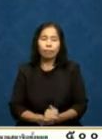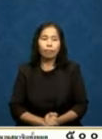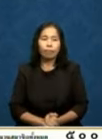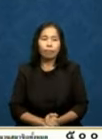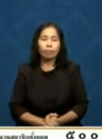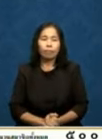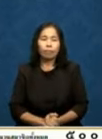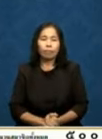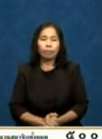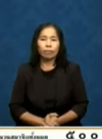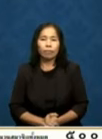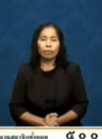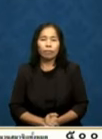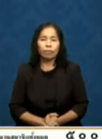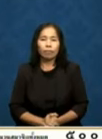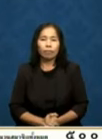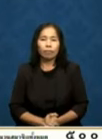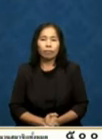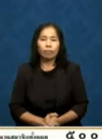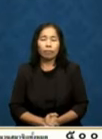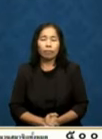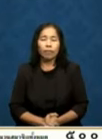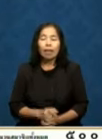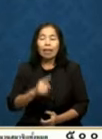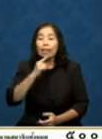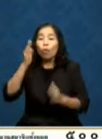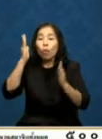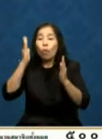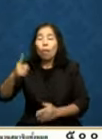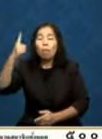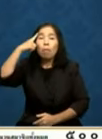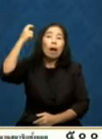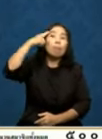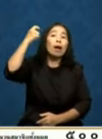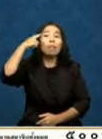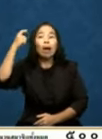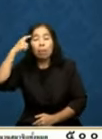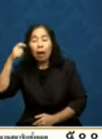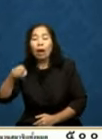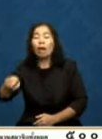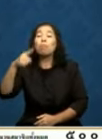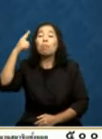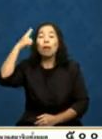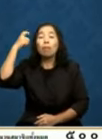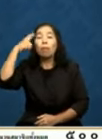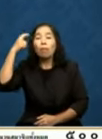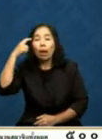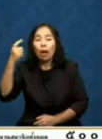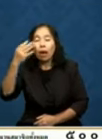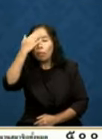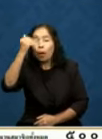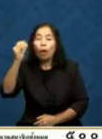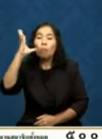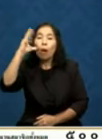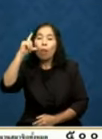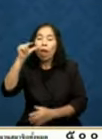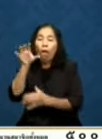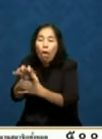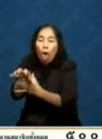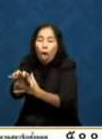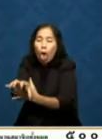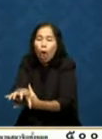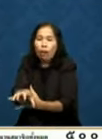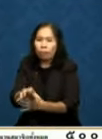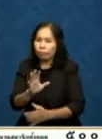ไม่ใช่ว่าไปเจอคนบ้าก็บอกบ้าเพราะพ่อแม่กดดันไม่